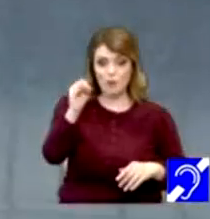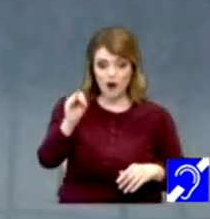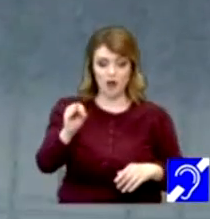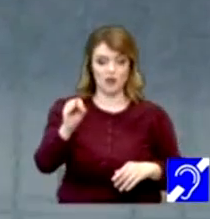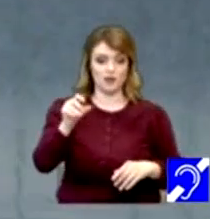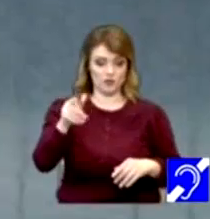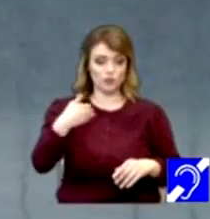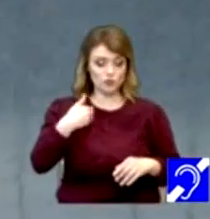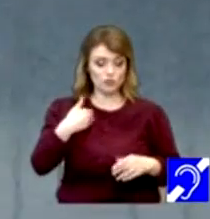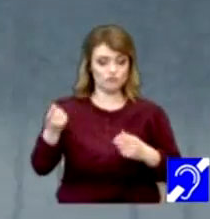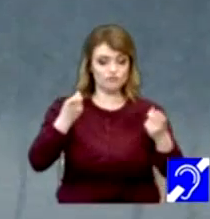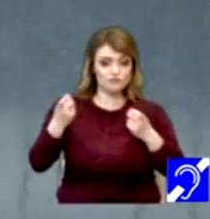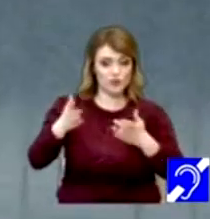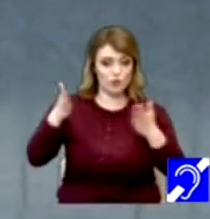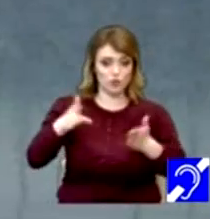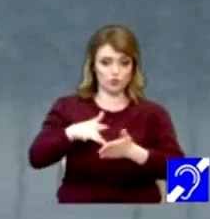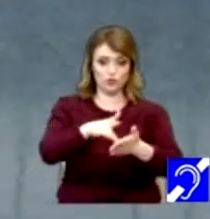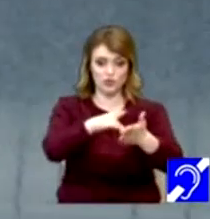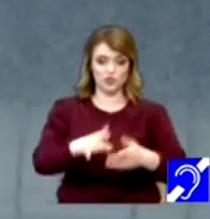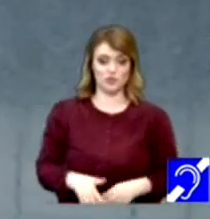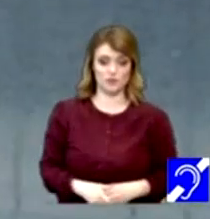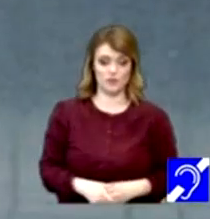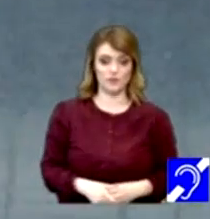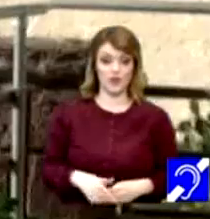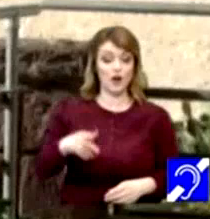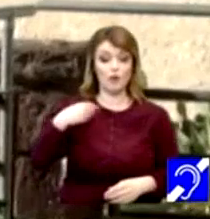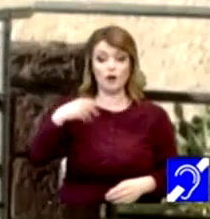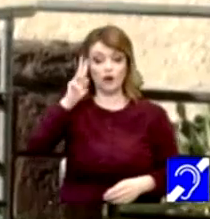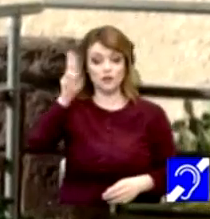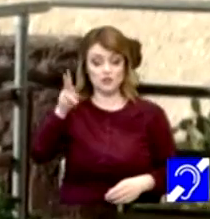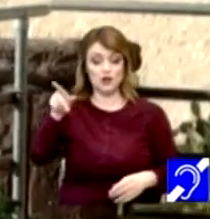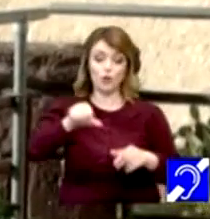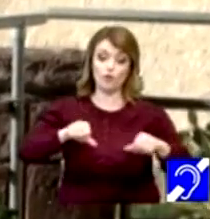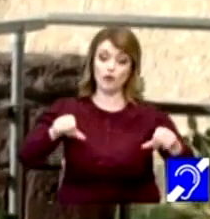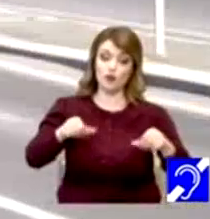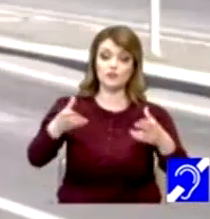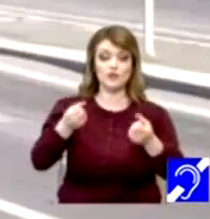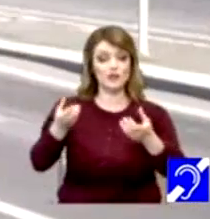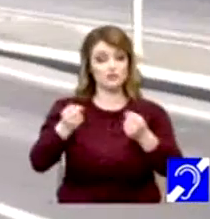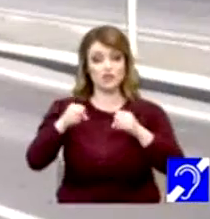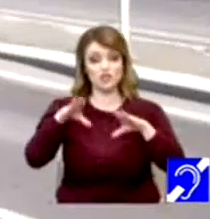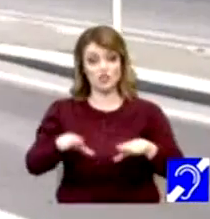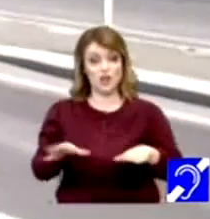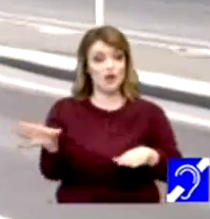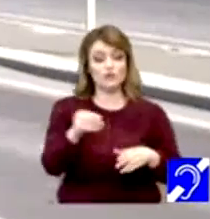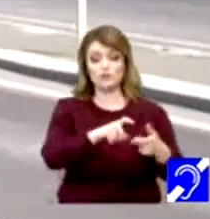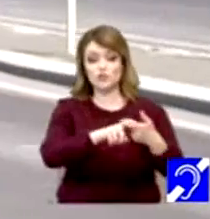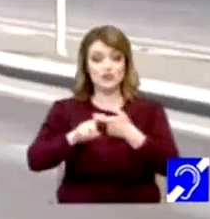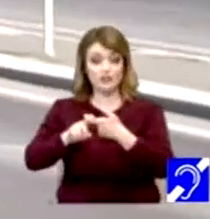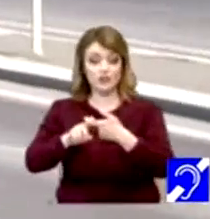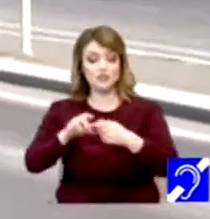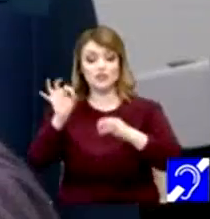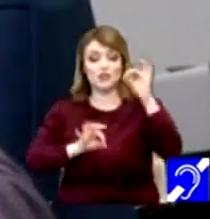sărbătoare națională. Premierul Italiei a evitat să precizeze dacă guvernul a luat o decizie în acest sens, menționând că totul depinde de